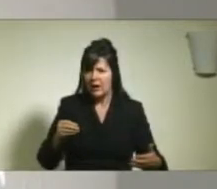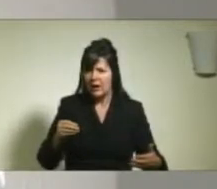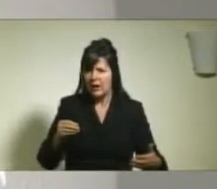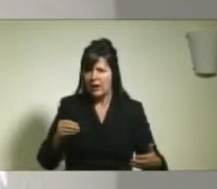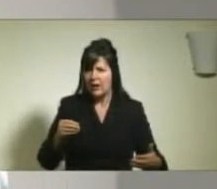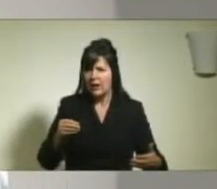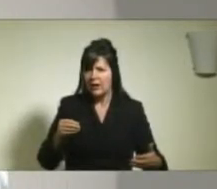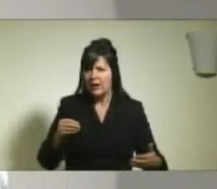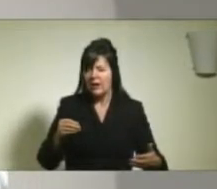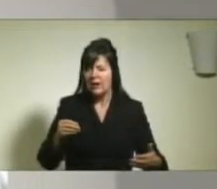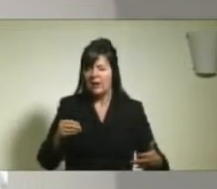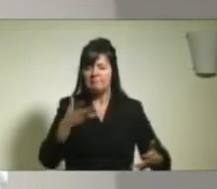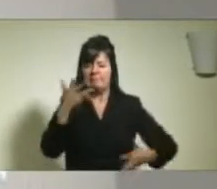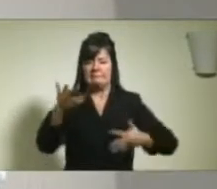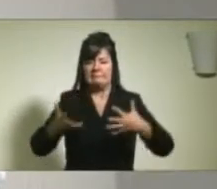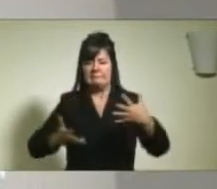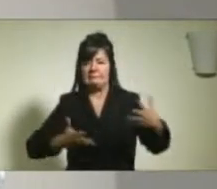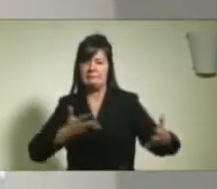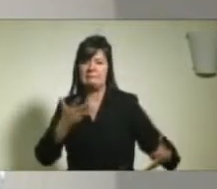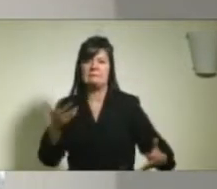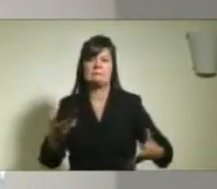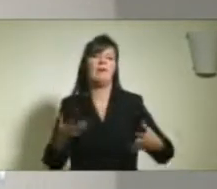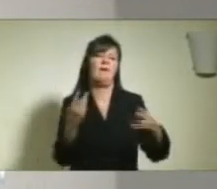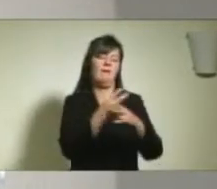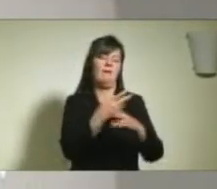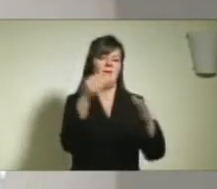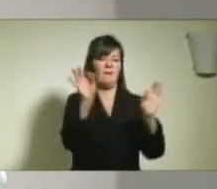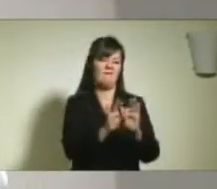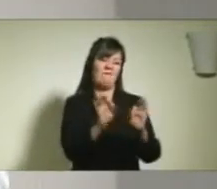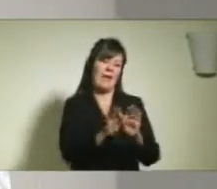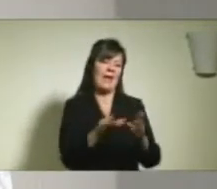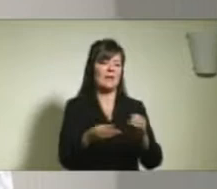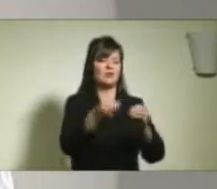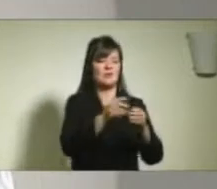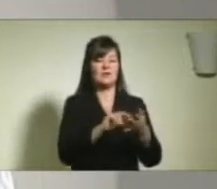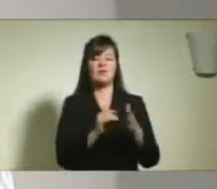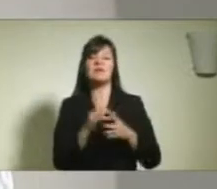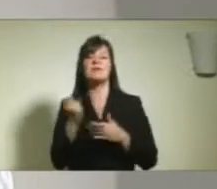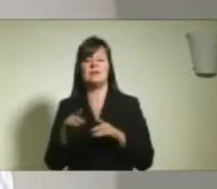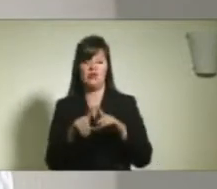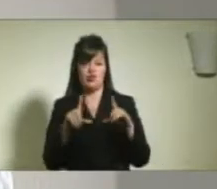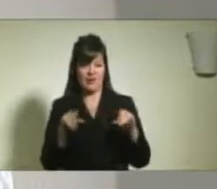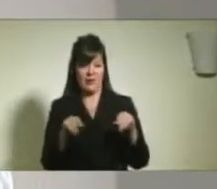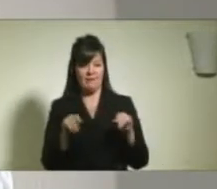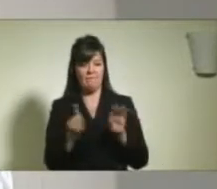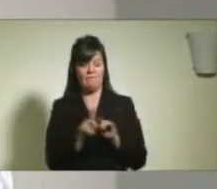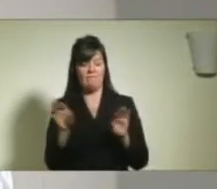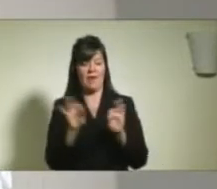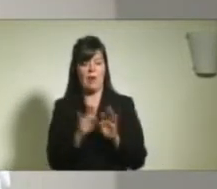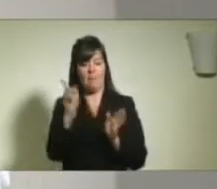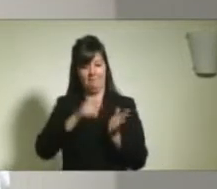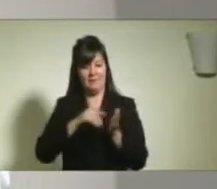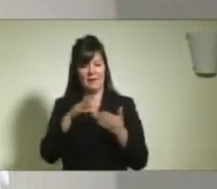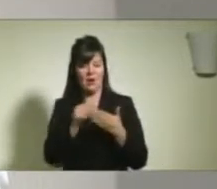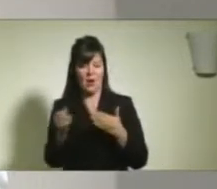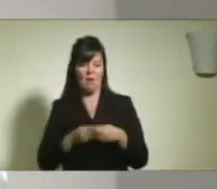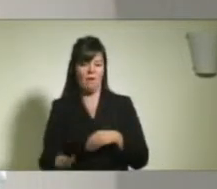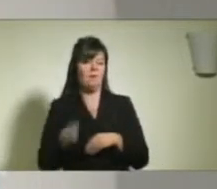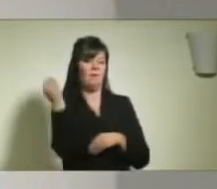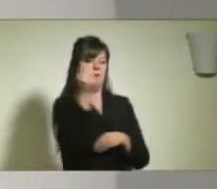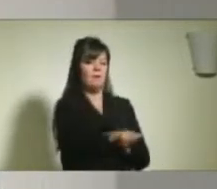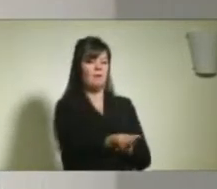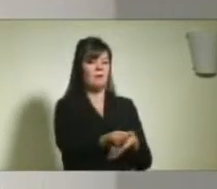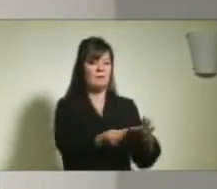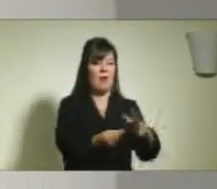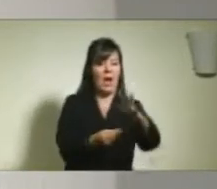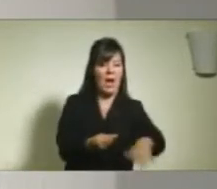Alors, quand quelqu'un arrive avec un chèque de 1 000 $ et on lui prend 20 %, c'est